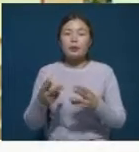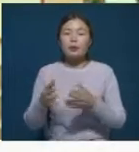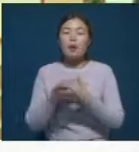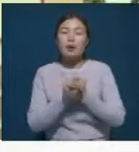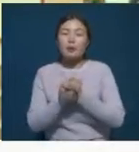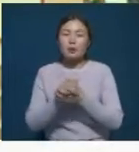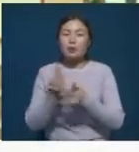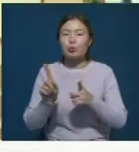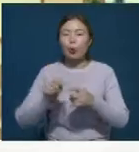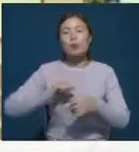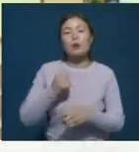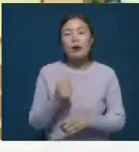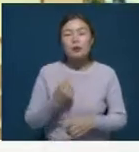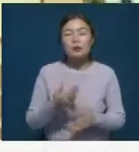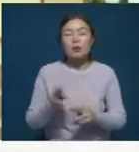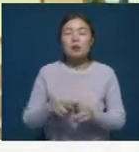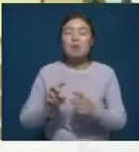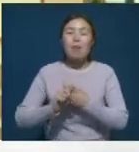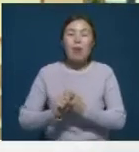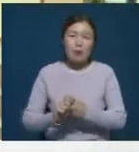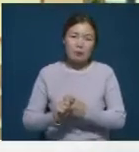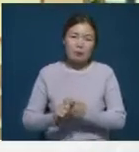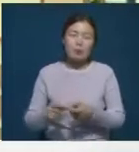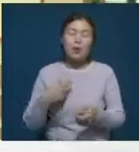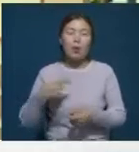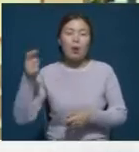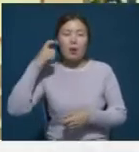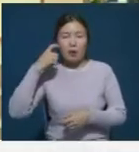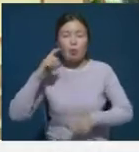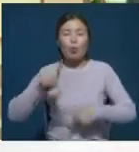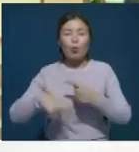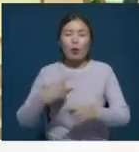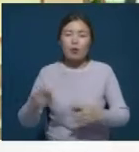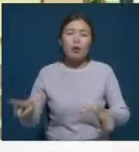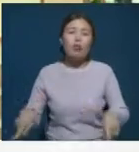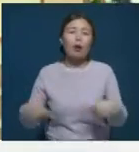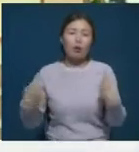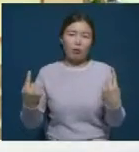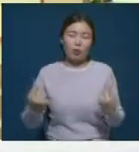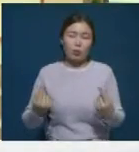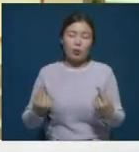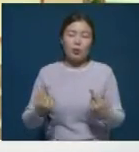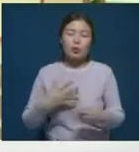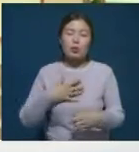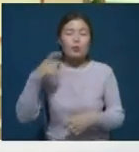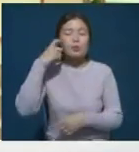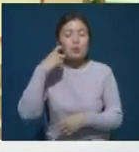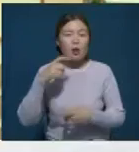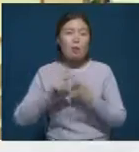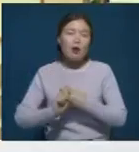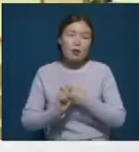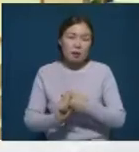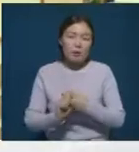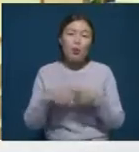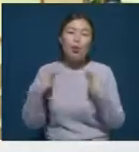бір-біріне татулығы соған байланысты болып отыр. Сондықтан мен ойлаймын, бұл рухани жаңғыру деп біздің өзіміздің саламызға байланысты